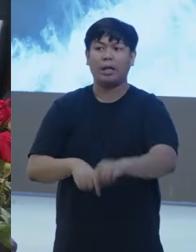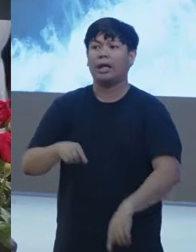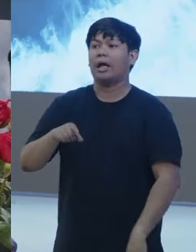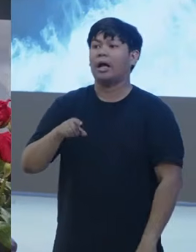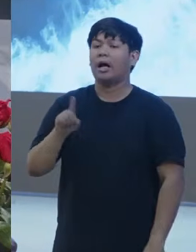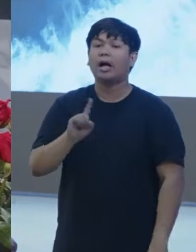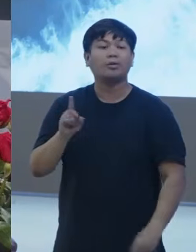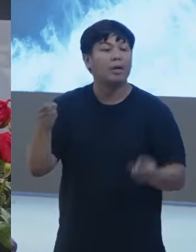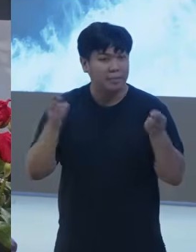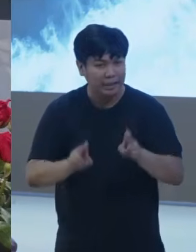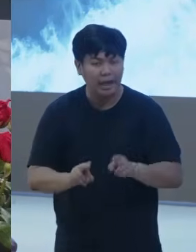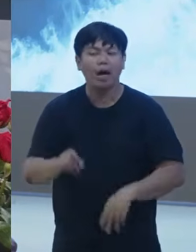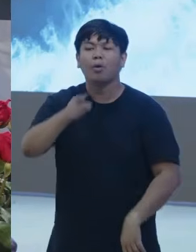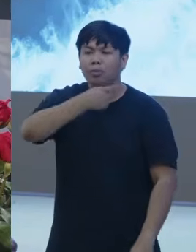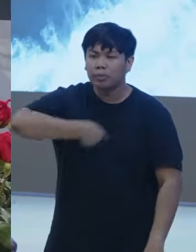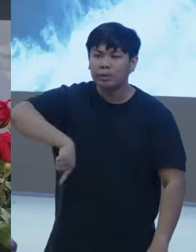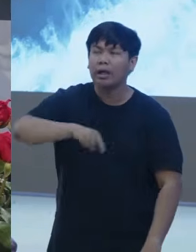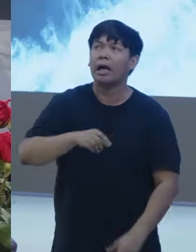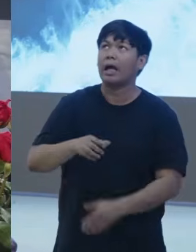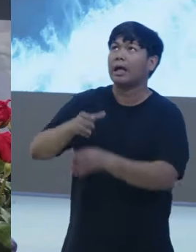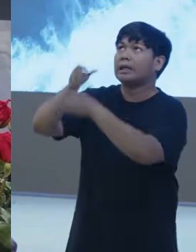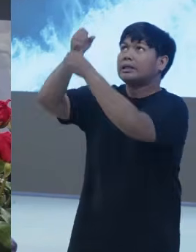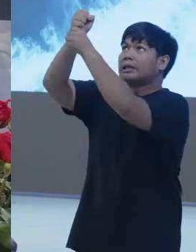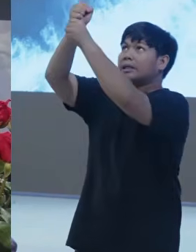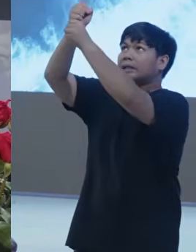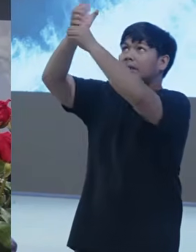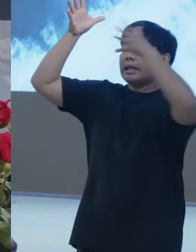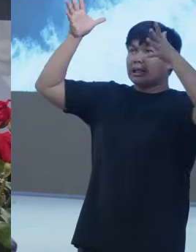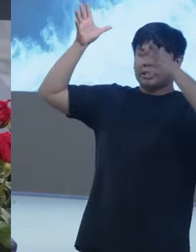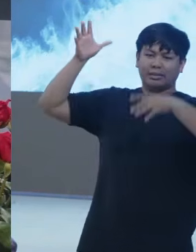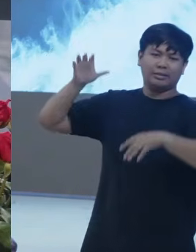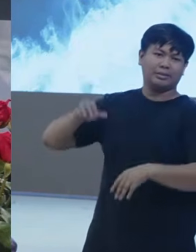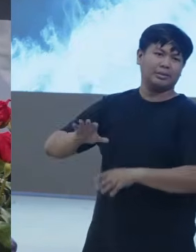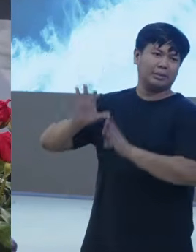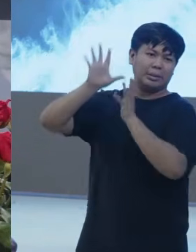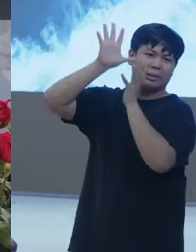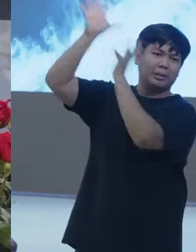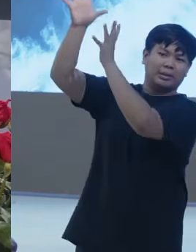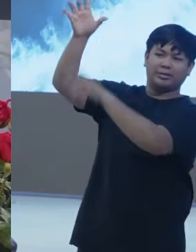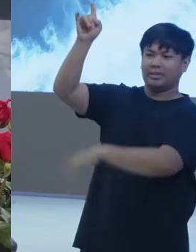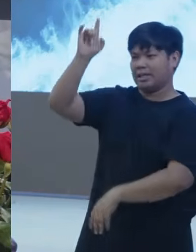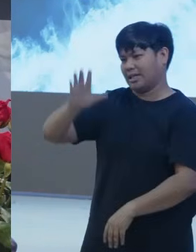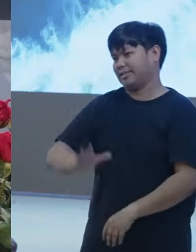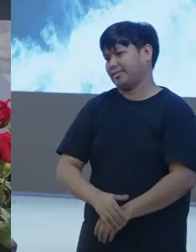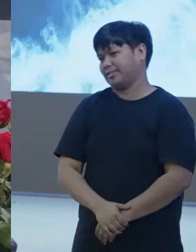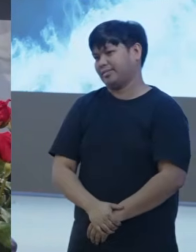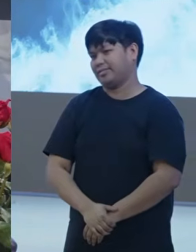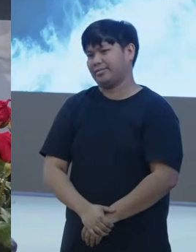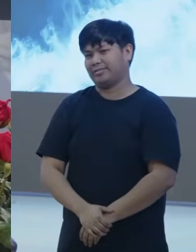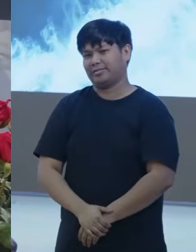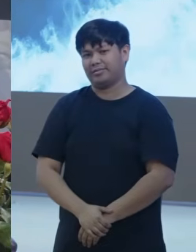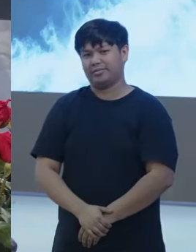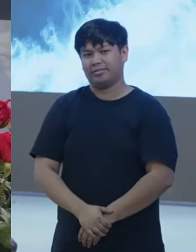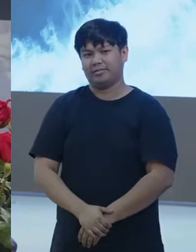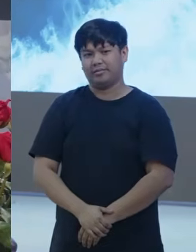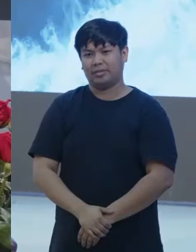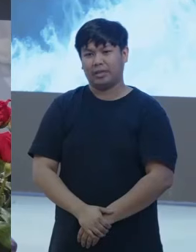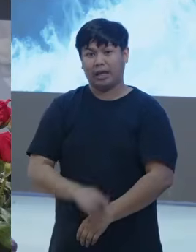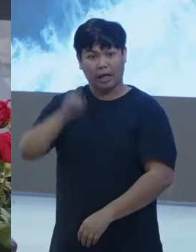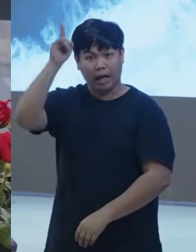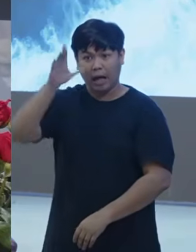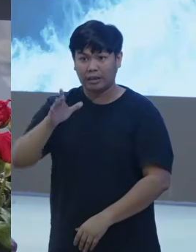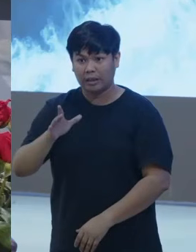So si Jonah, sa gitna ng kanyang puot at galit at walang pagpapatawad, siya ay